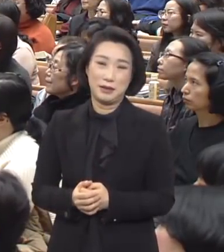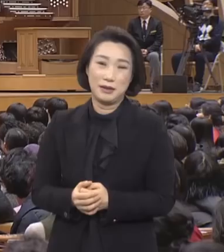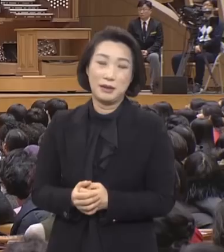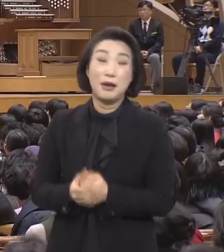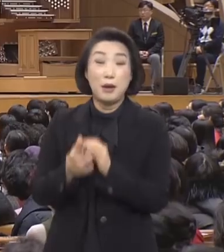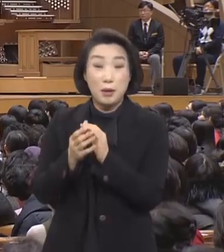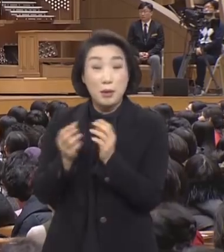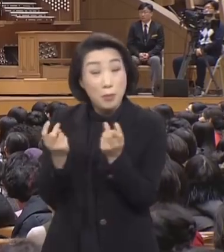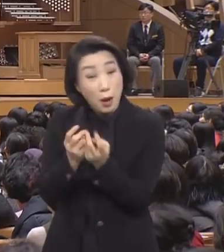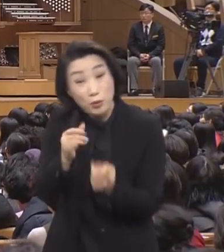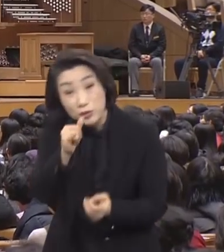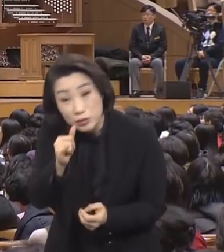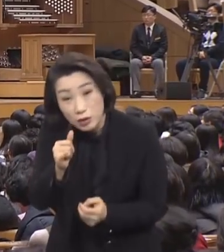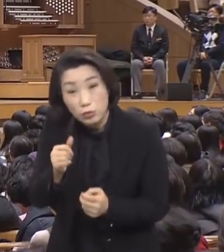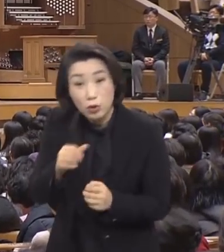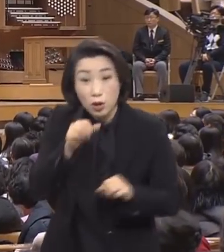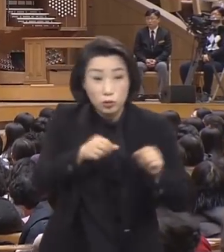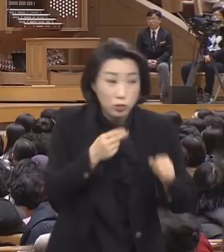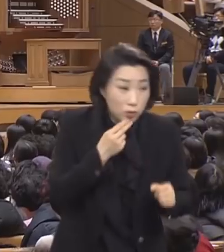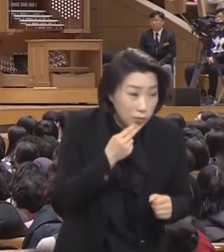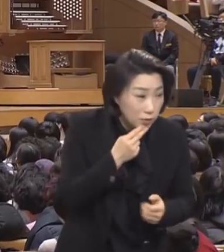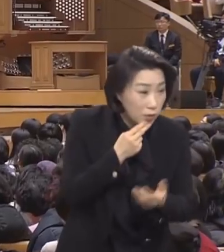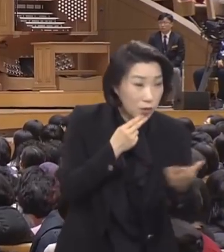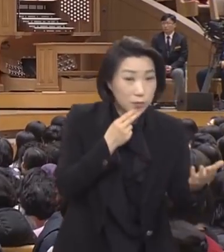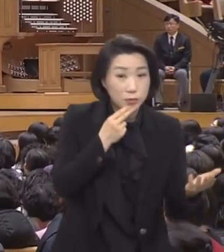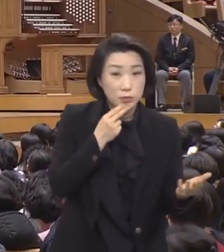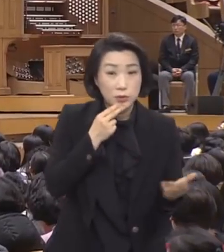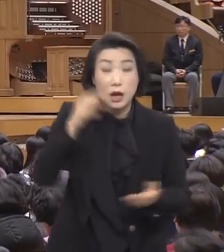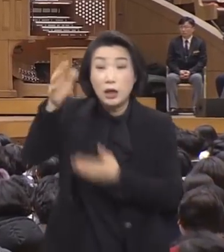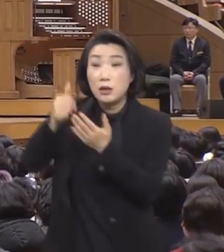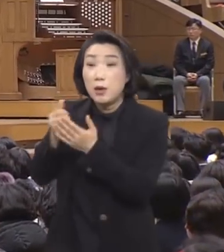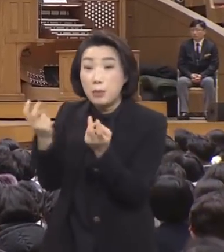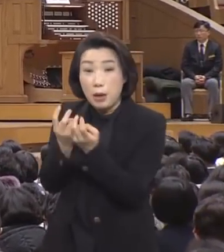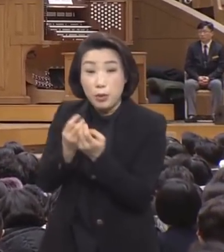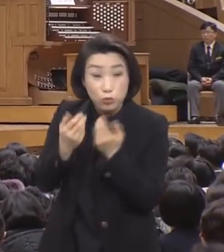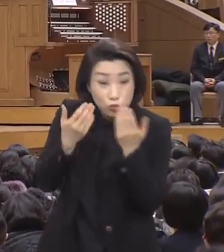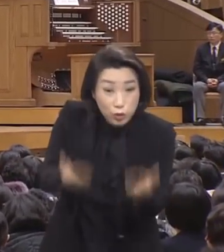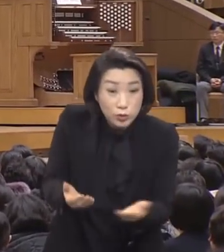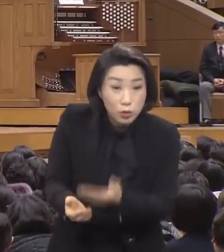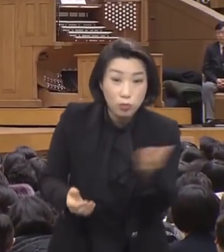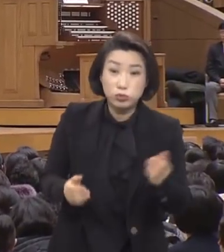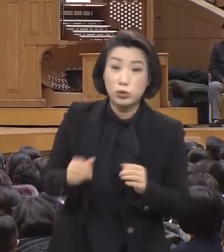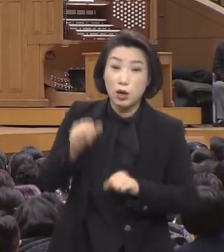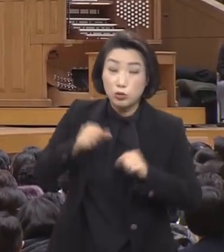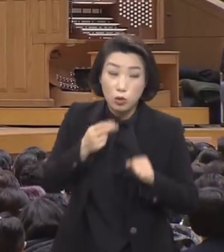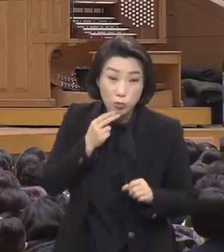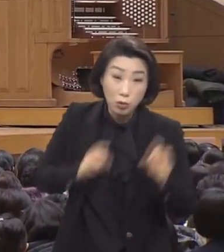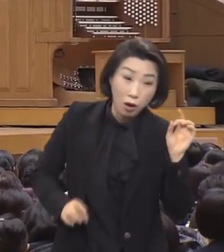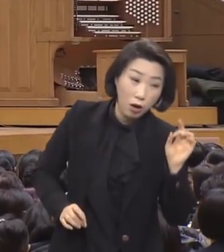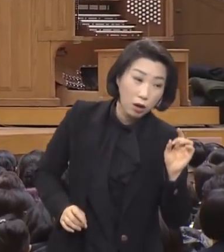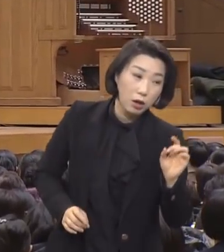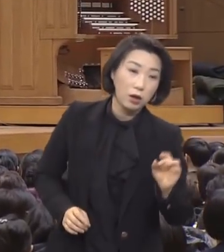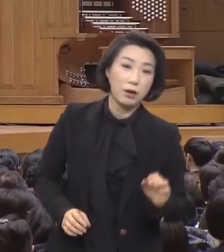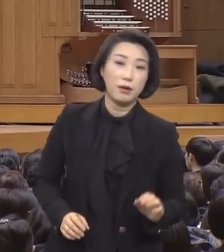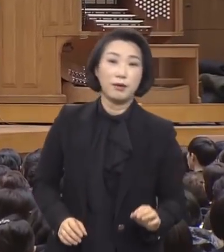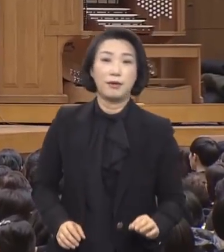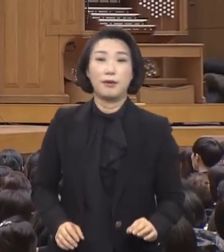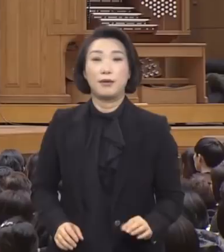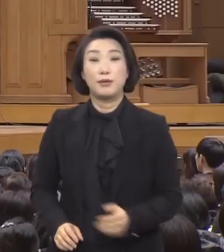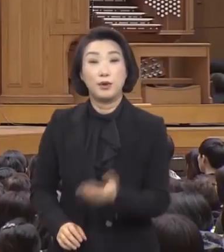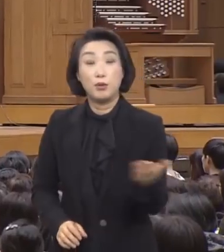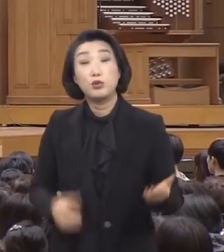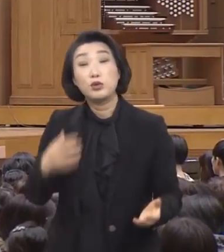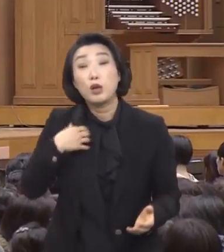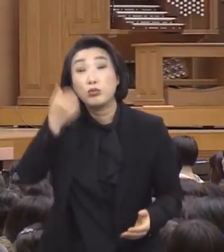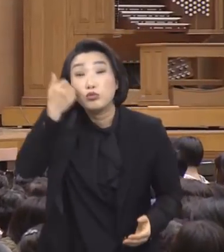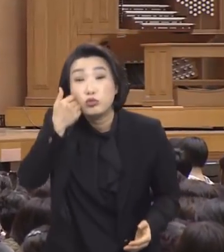방법이 있는데도 안 한다. 하나님이 방법을 줬는데도 안 한다. 그러면